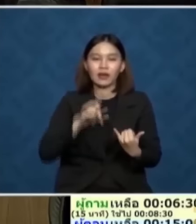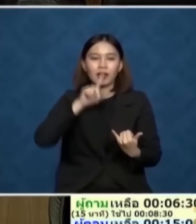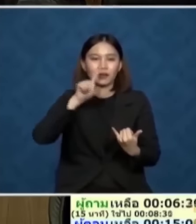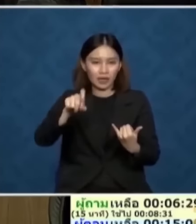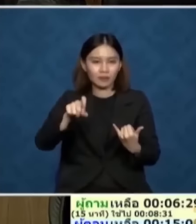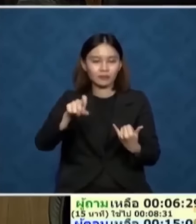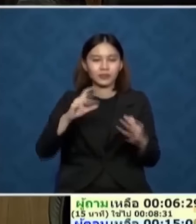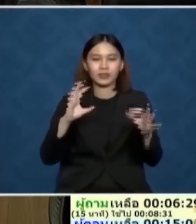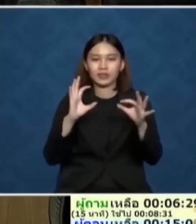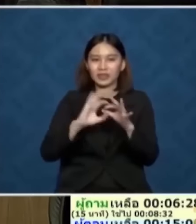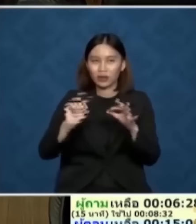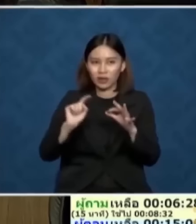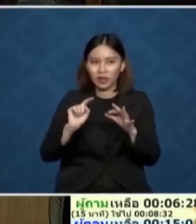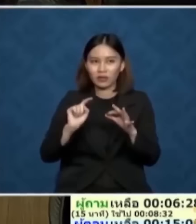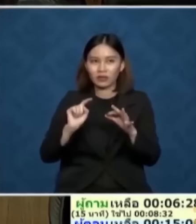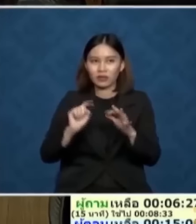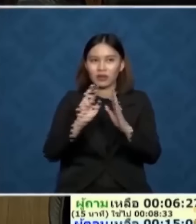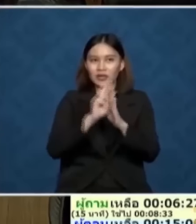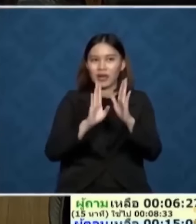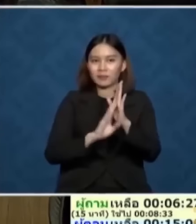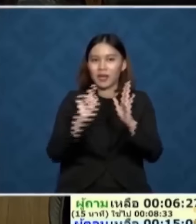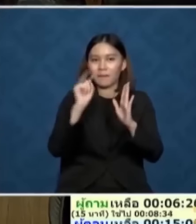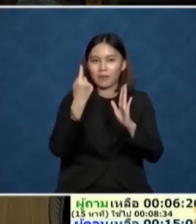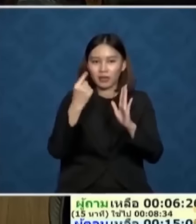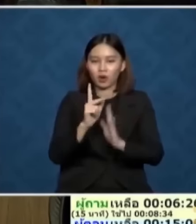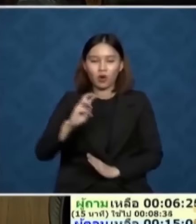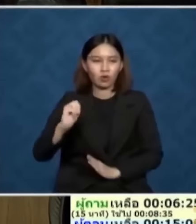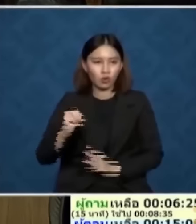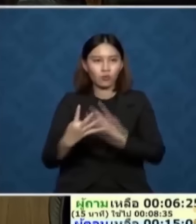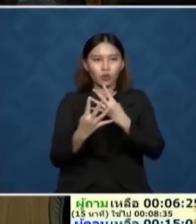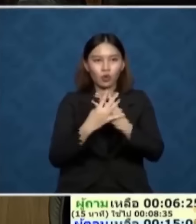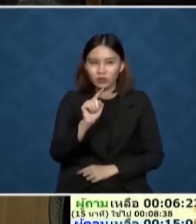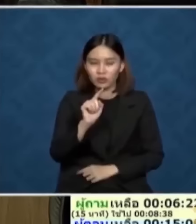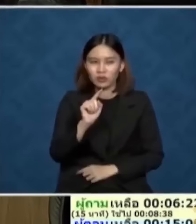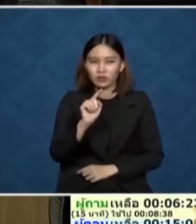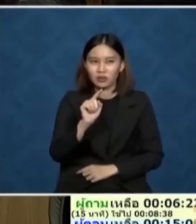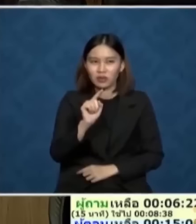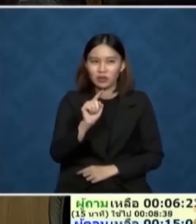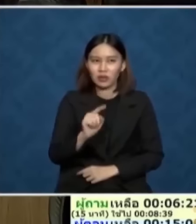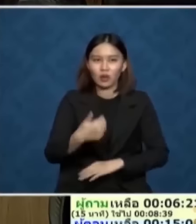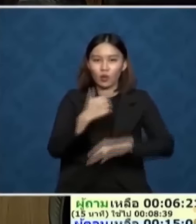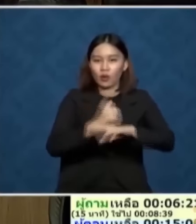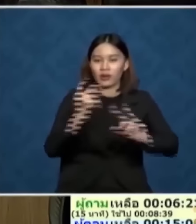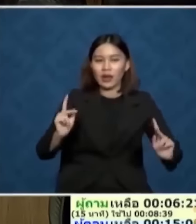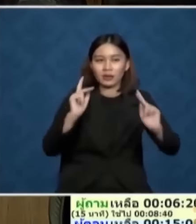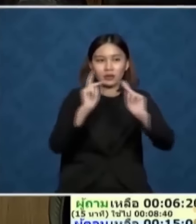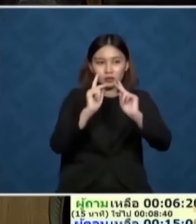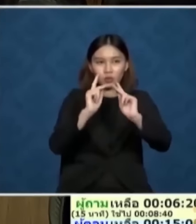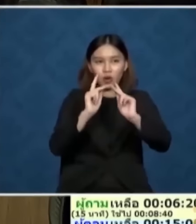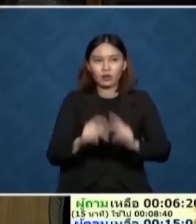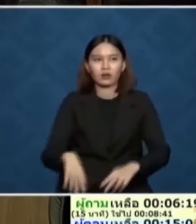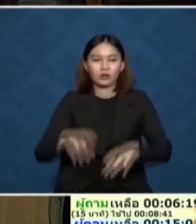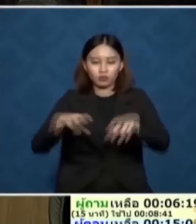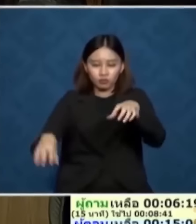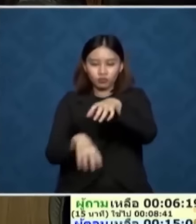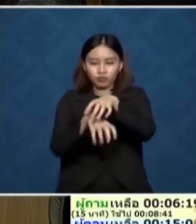ะที่เกี่ยวข้องกับประเด็นเรื่องของระเบียบใหม่ของกรมราชทัณฑ์นะคะประเด็นแรกเลยค่ะทางรัฐมนตรีนะคะและที่สำคัญคือสังกัดที่อยู่ภ